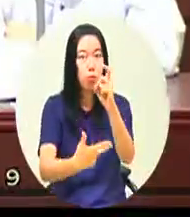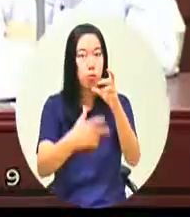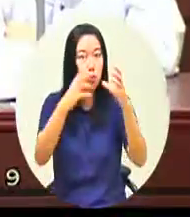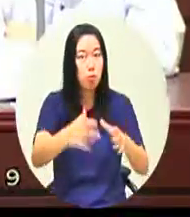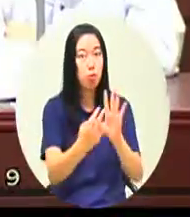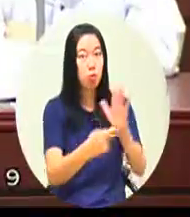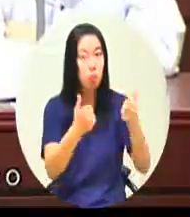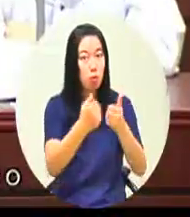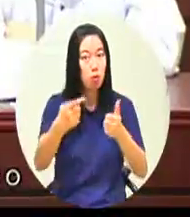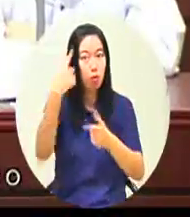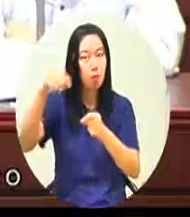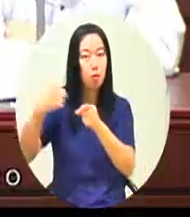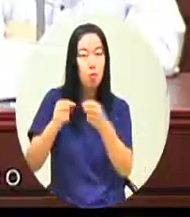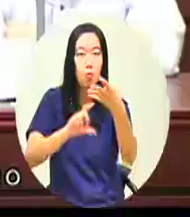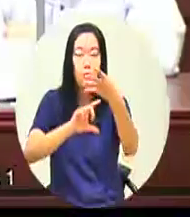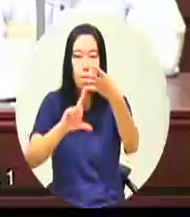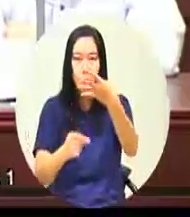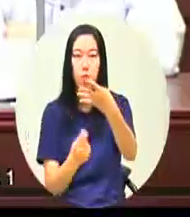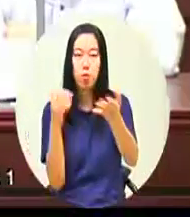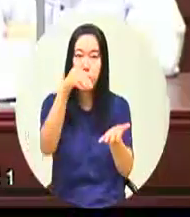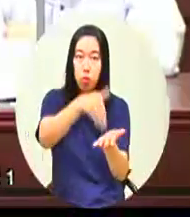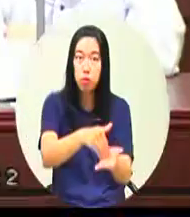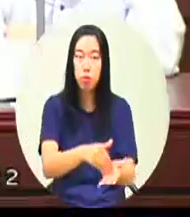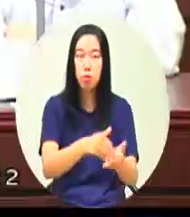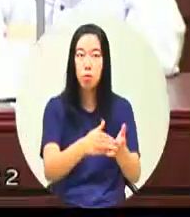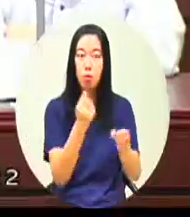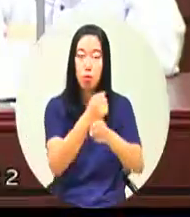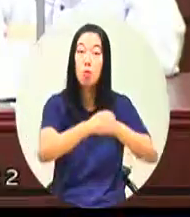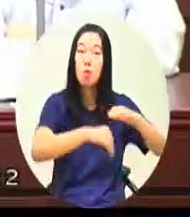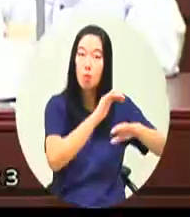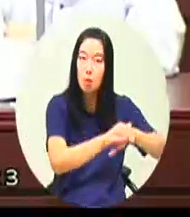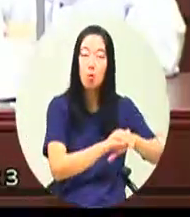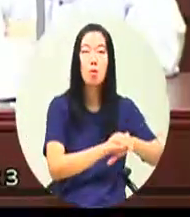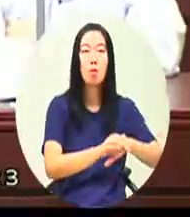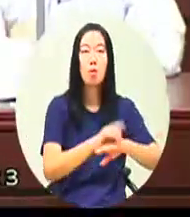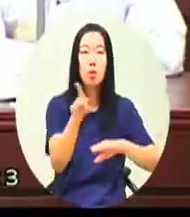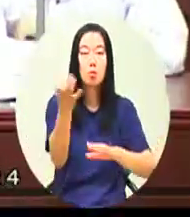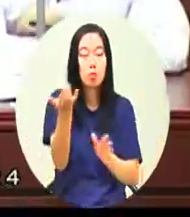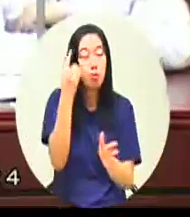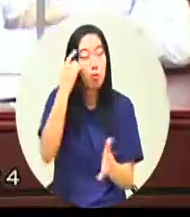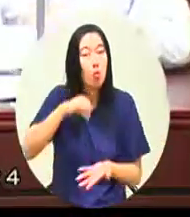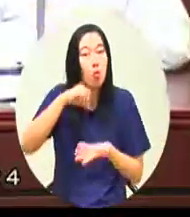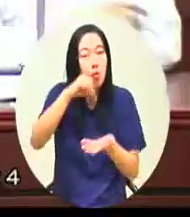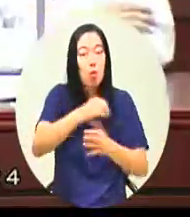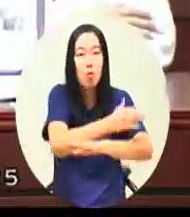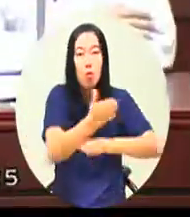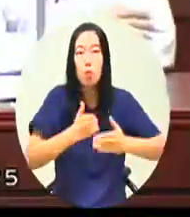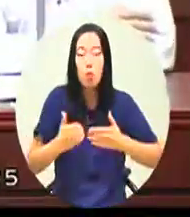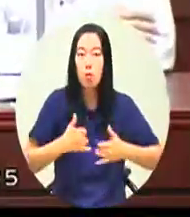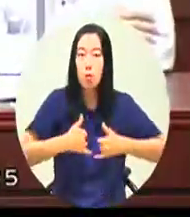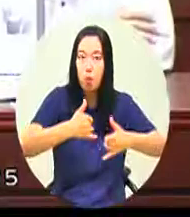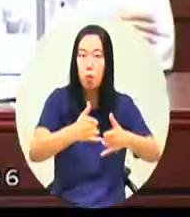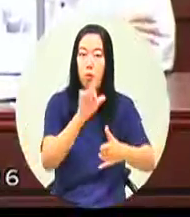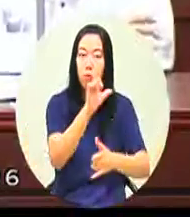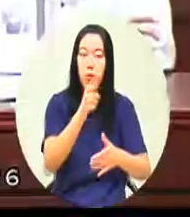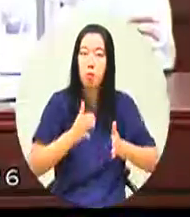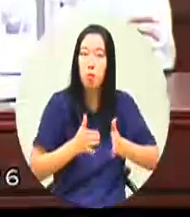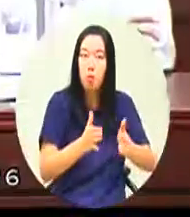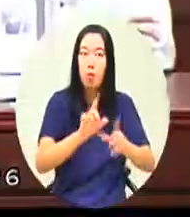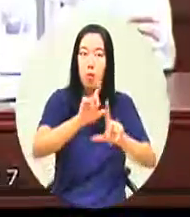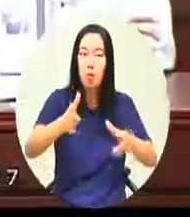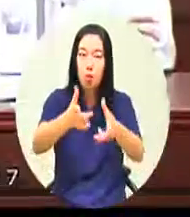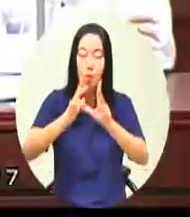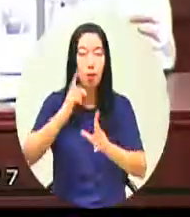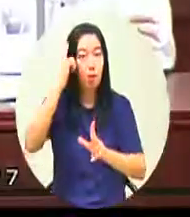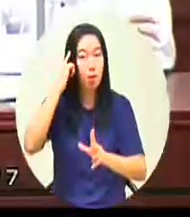在明年的4月底会完工哈。那议员有提到这个振兴路60巷大桥头这一个地